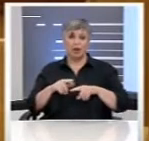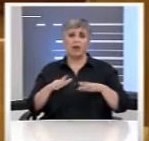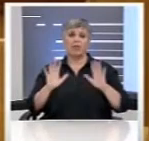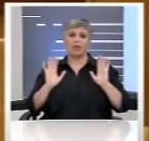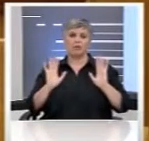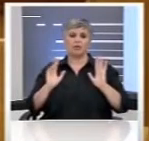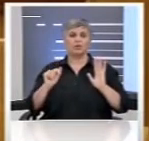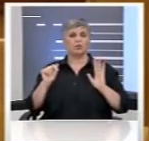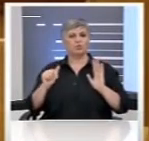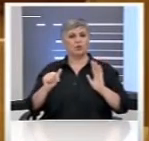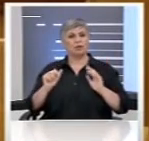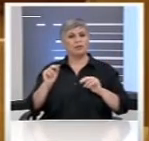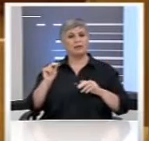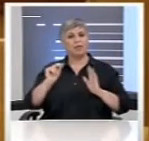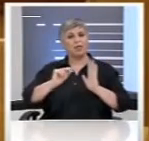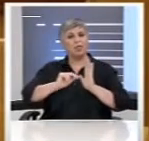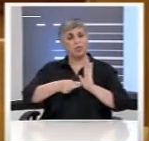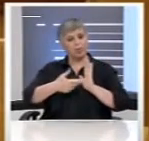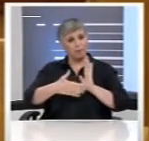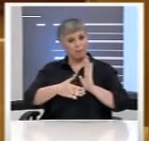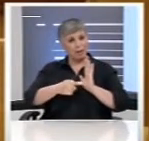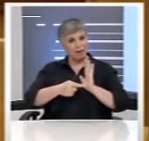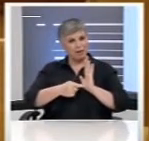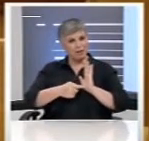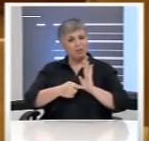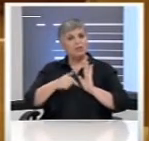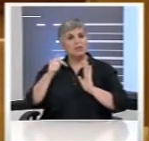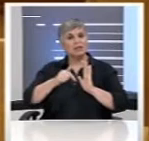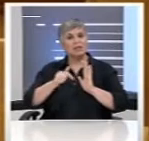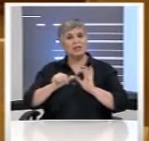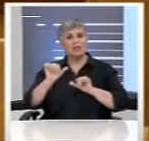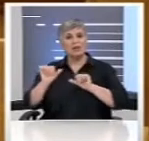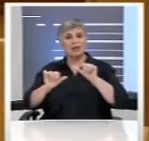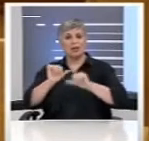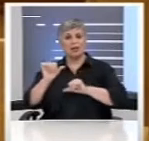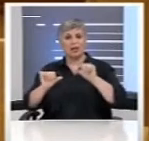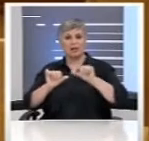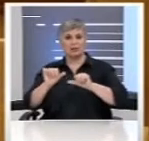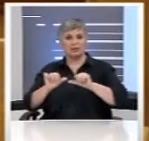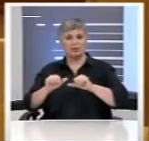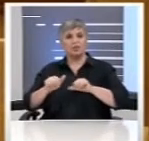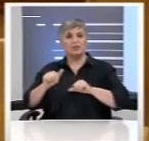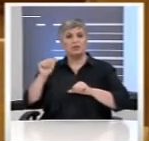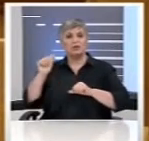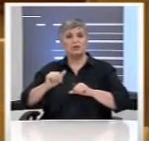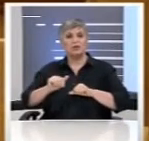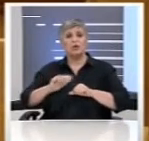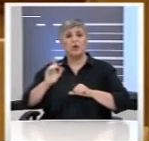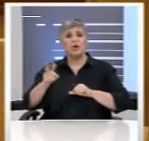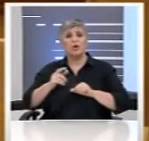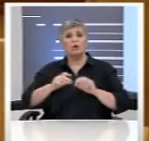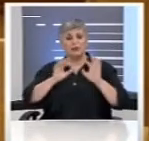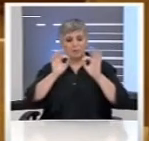δέσμευση ότι το πακέτο των μέτρων αναδιάρθρωσης θα ξεπεράσει όσα περιγράφονται